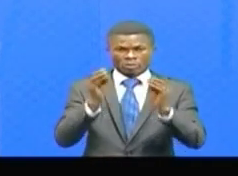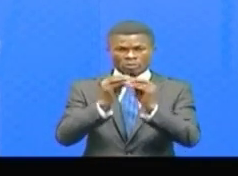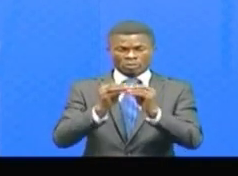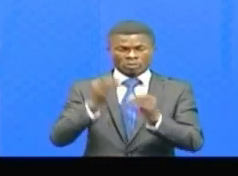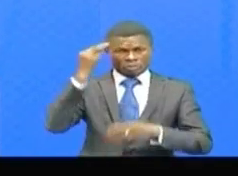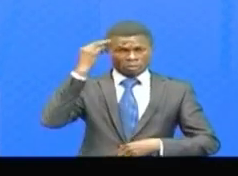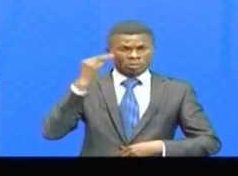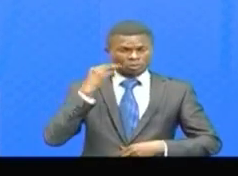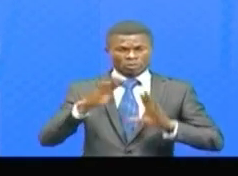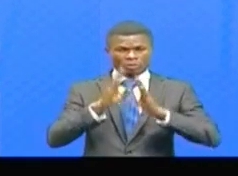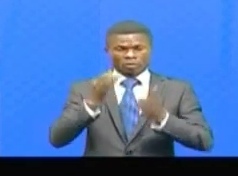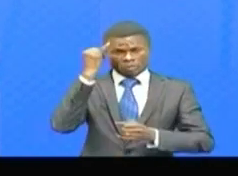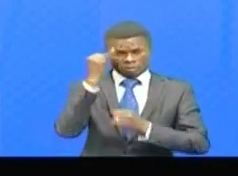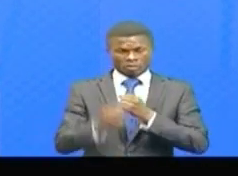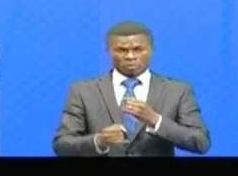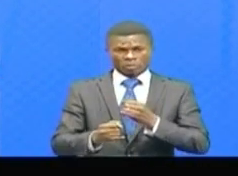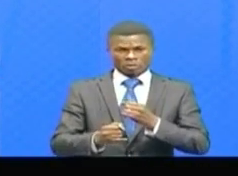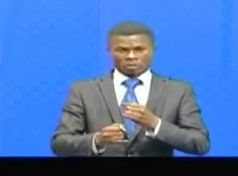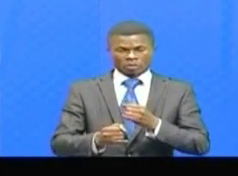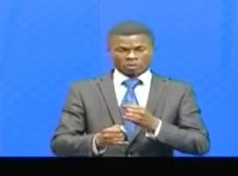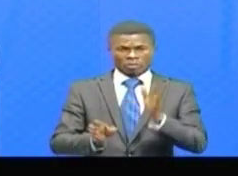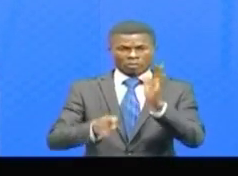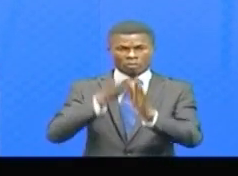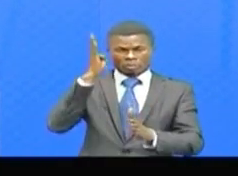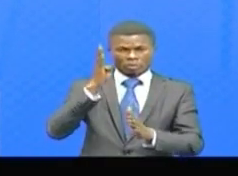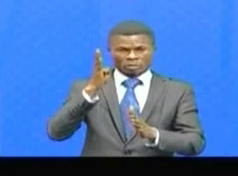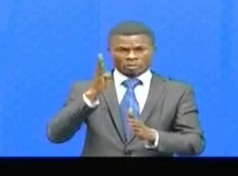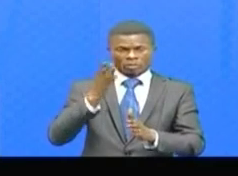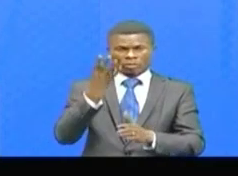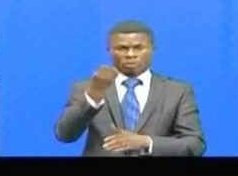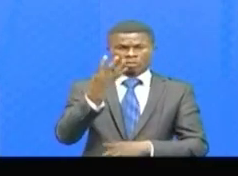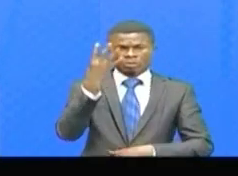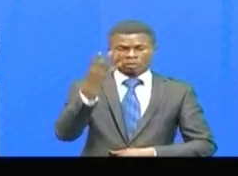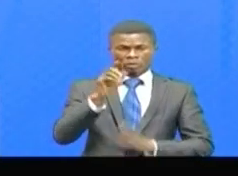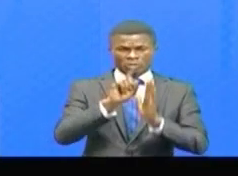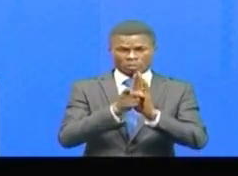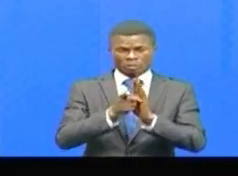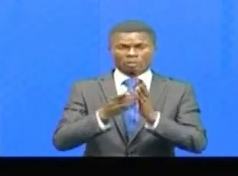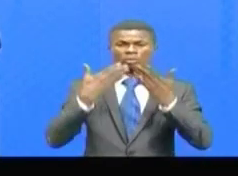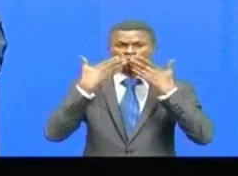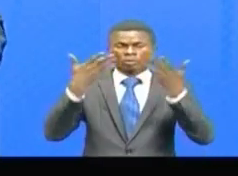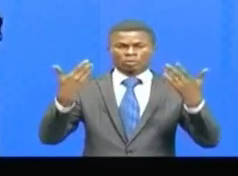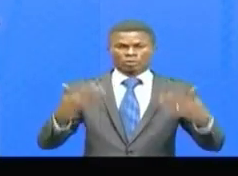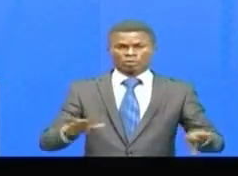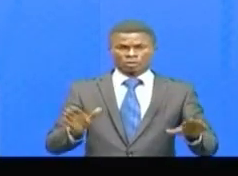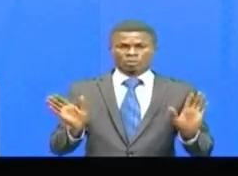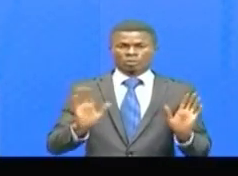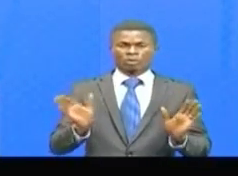du Conseil des ministres a pris fin à 14h44. Je vous remercie.